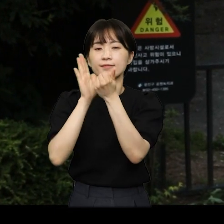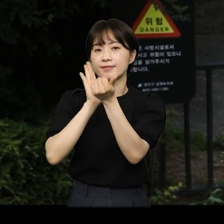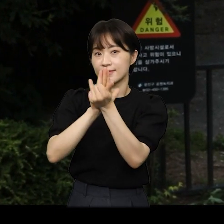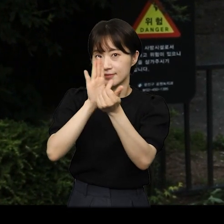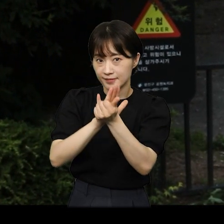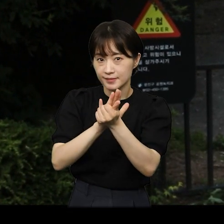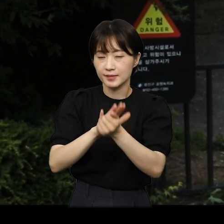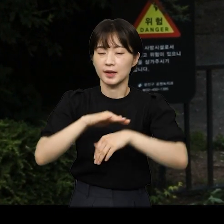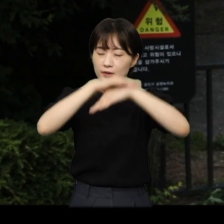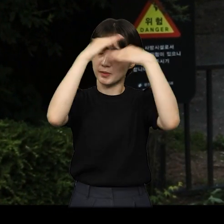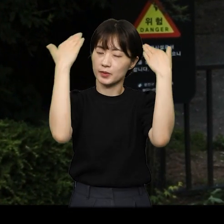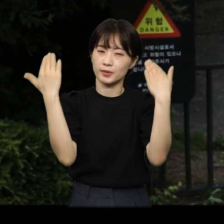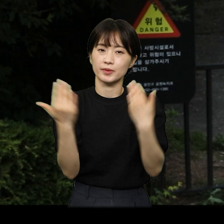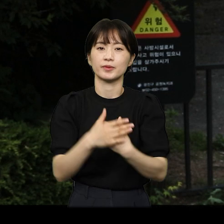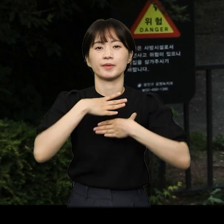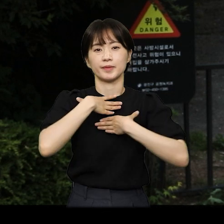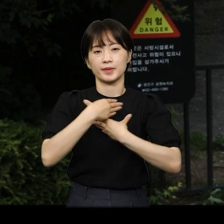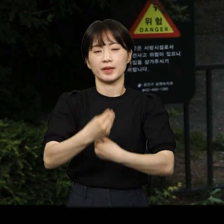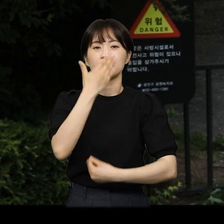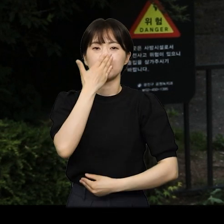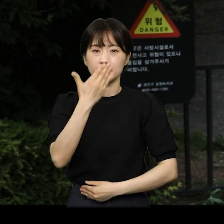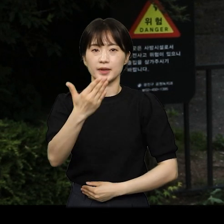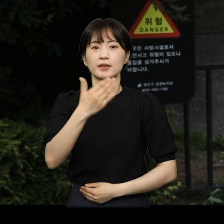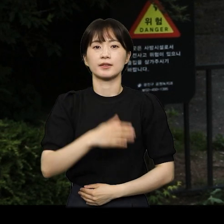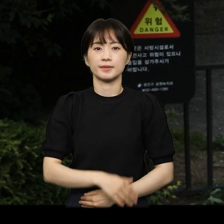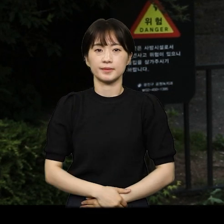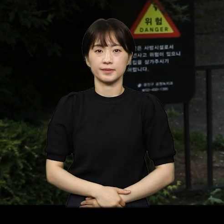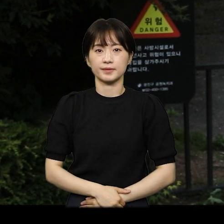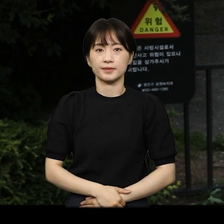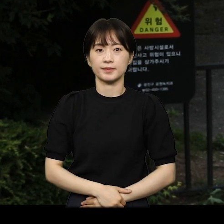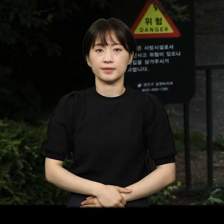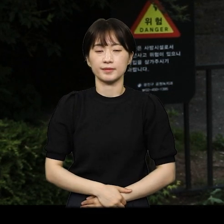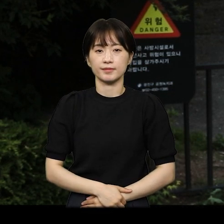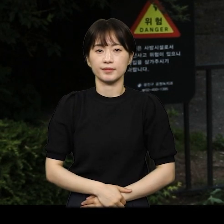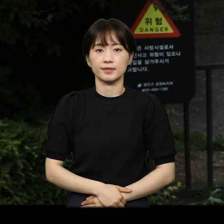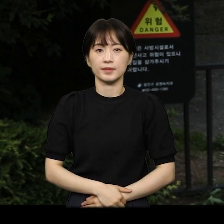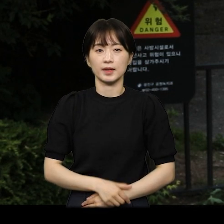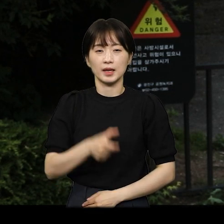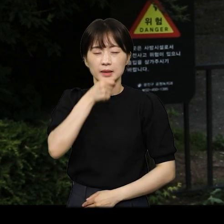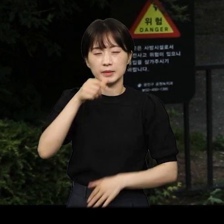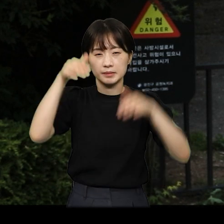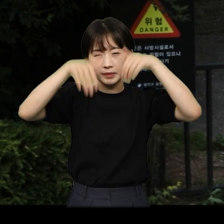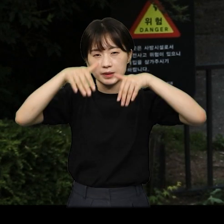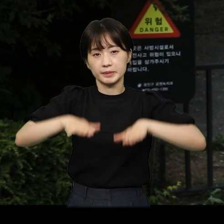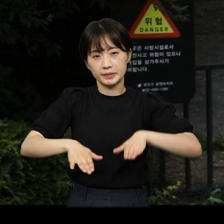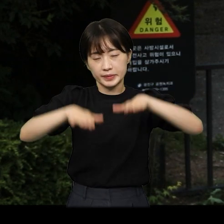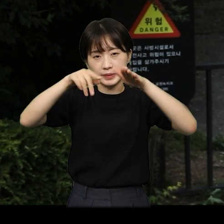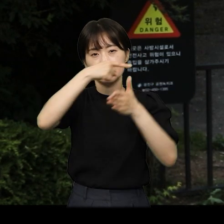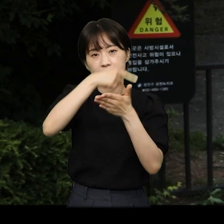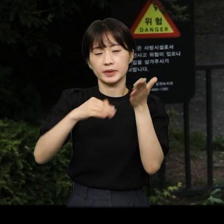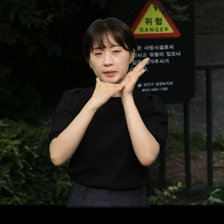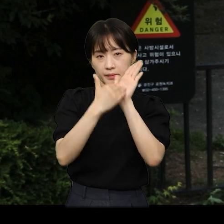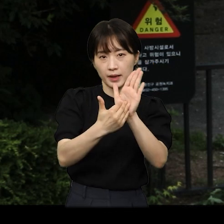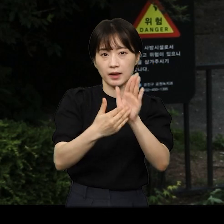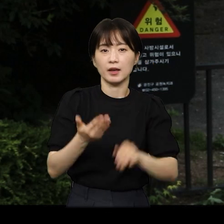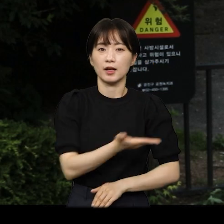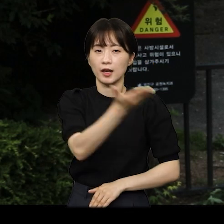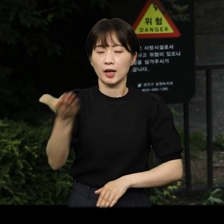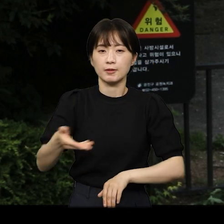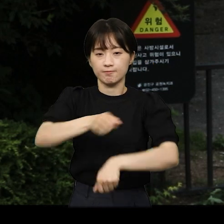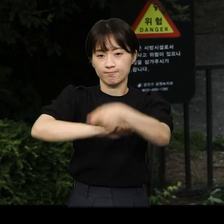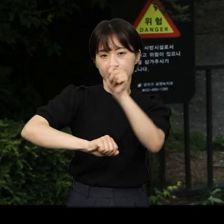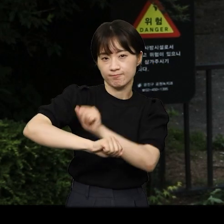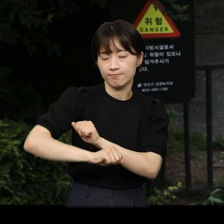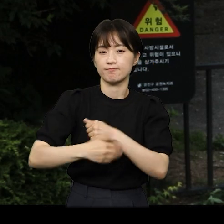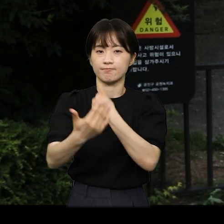나와 내 가족, 그리고 우리 이웃의 안전을 지켜낼 수 있습니다. 수해 예방, 광진구민 여러분 모두